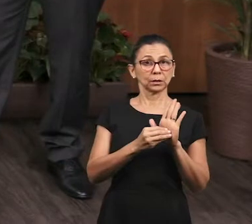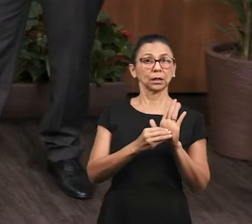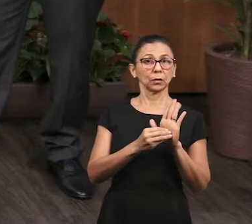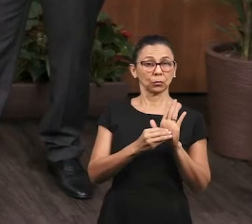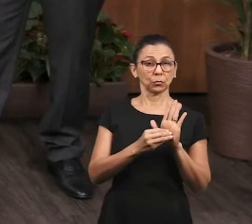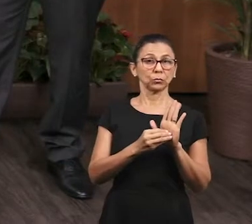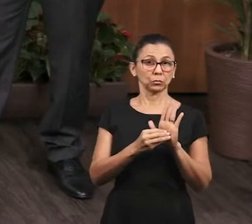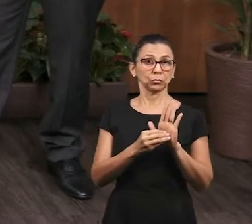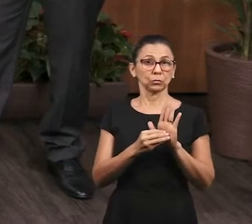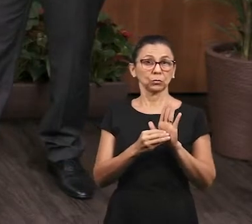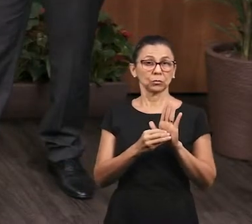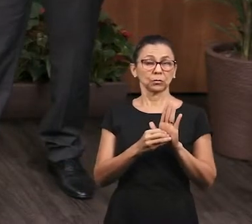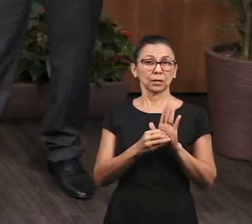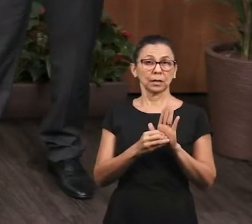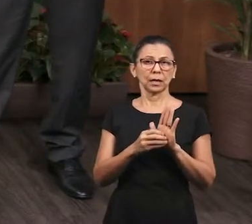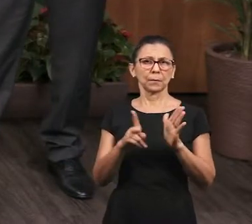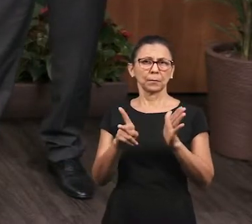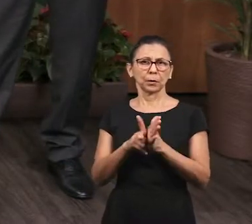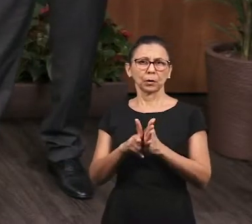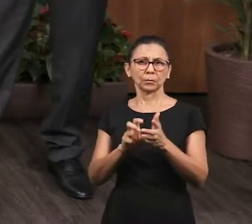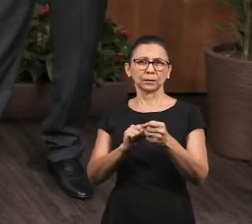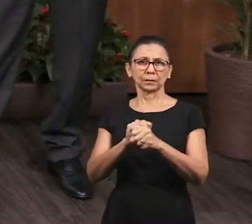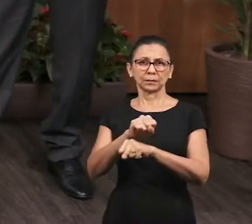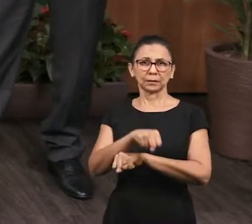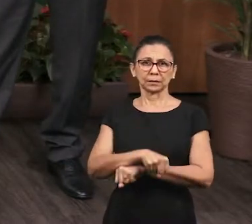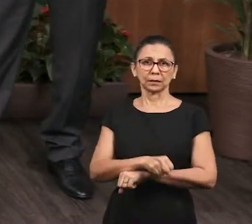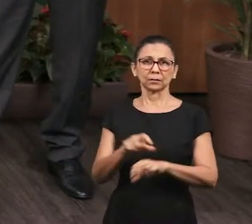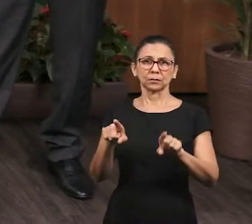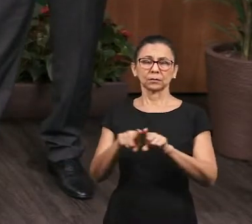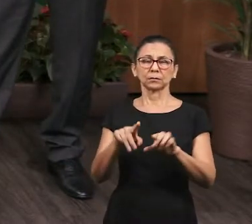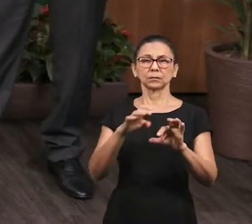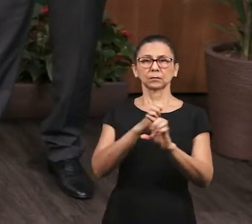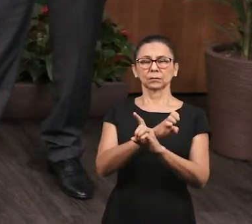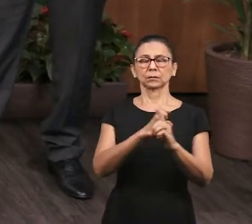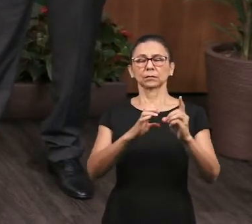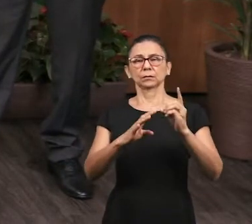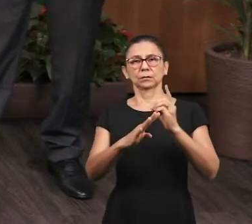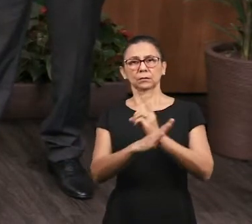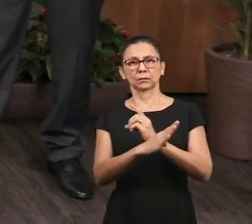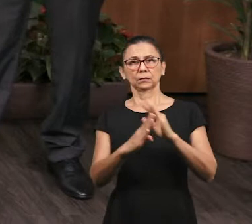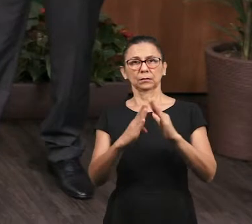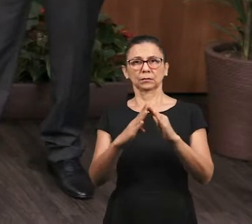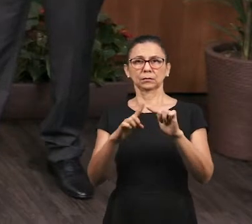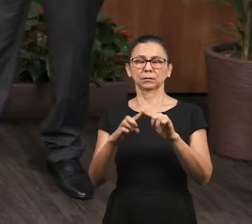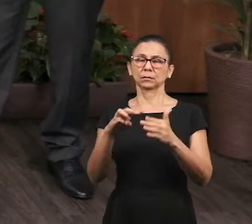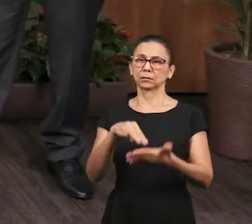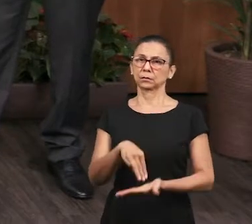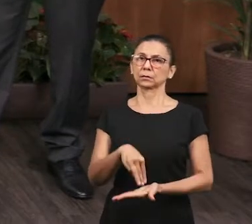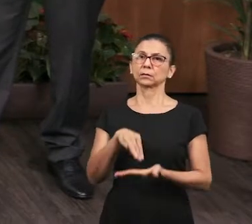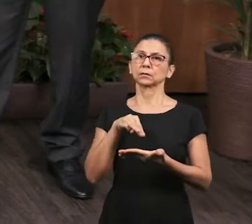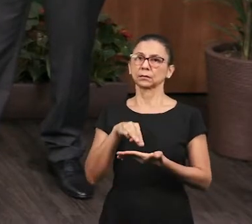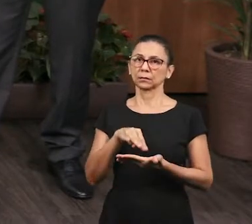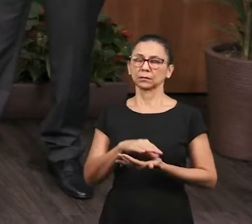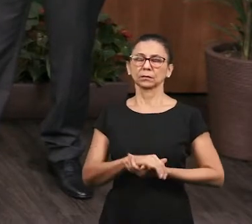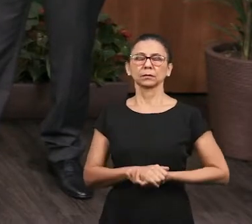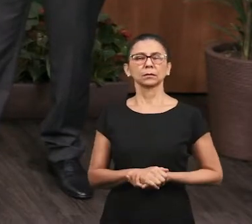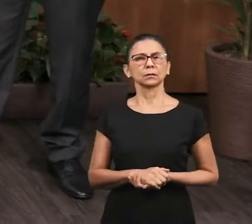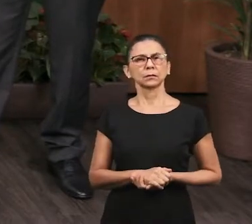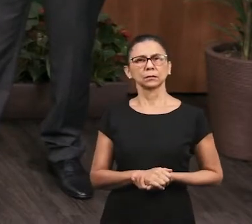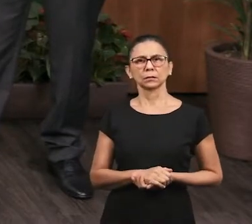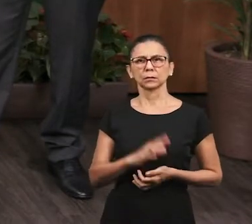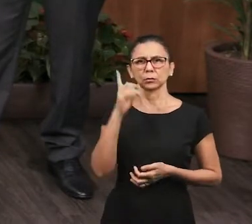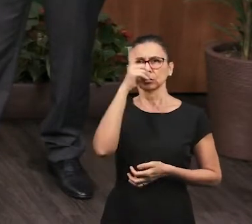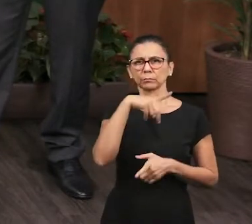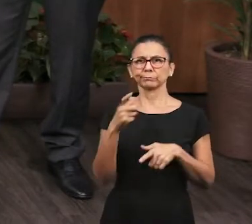«Завету Манаима», они связаны с нашими семинарами и воскресной библейской школой, которая